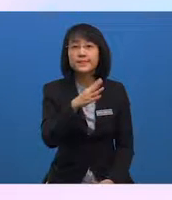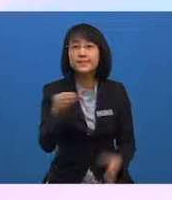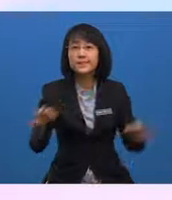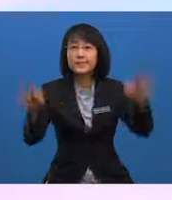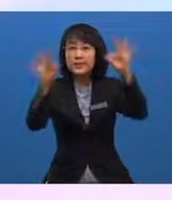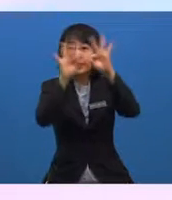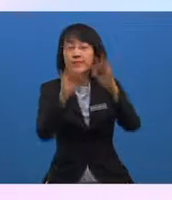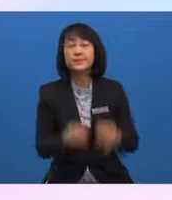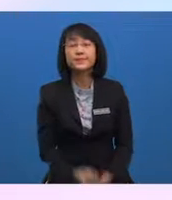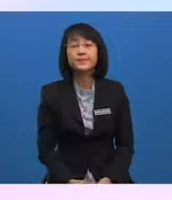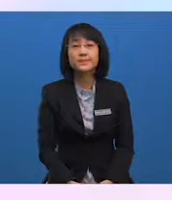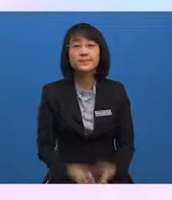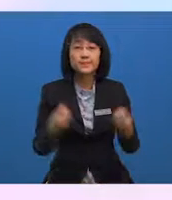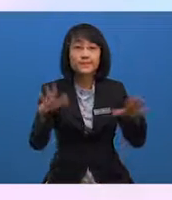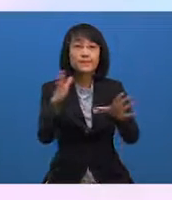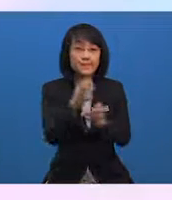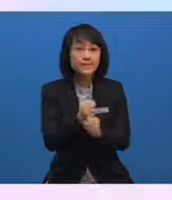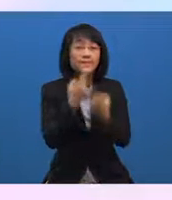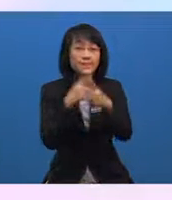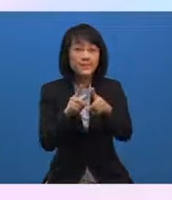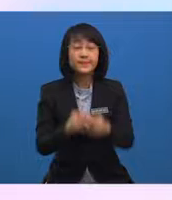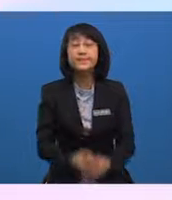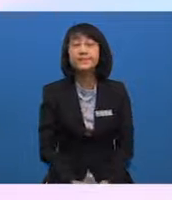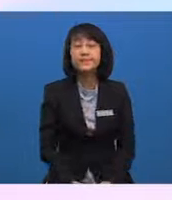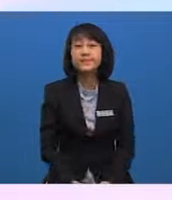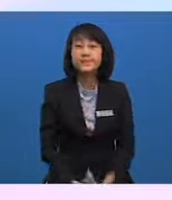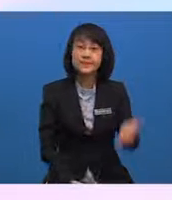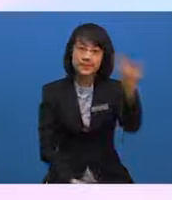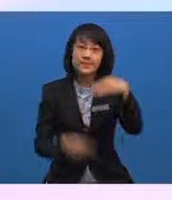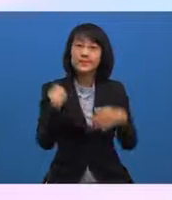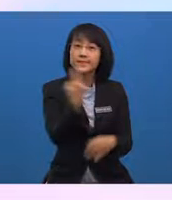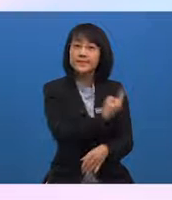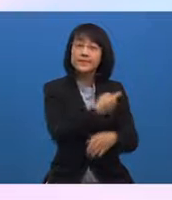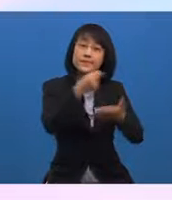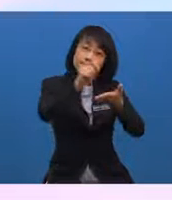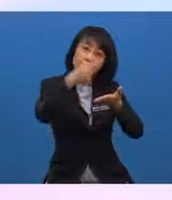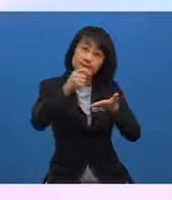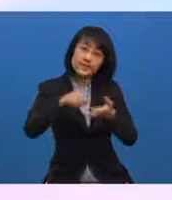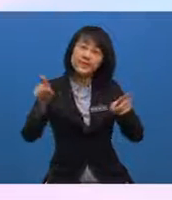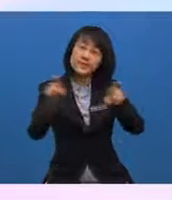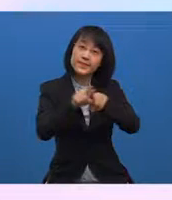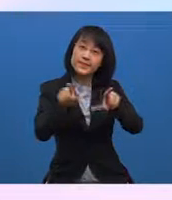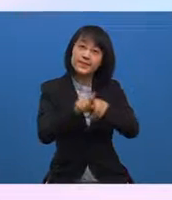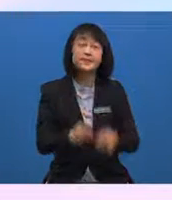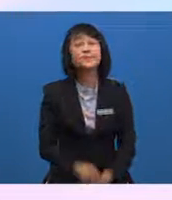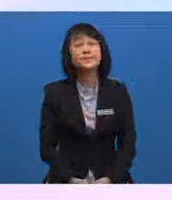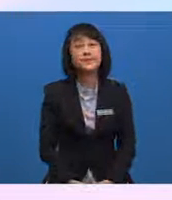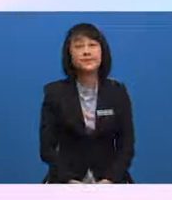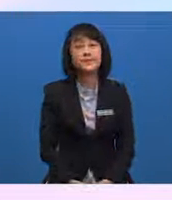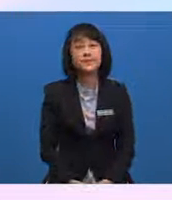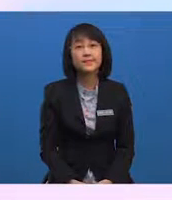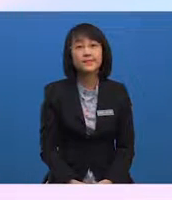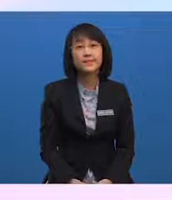Ya, murid-murid, sudah dapat jawapannya? Mari kita semak sama-sama. Menyerap air